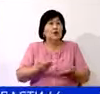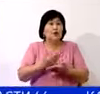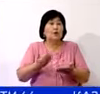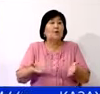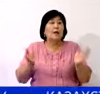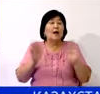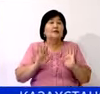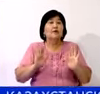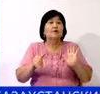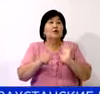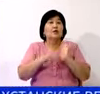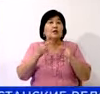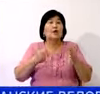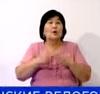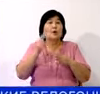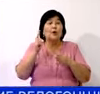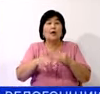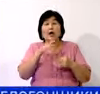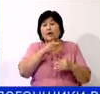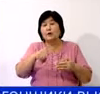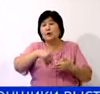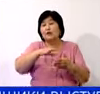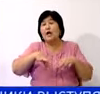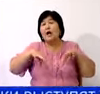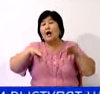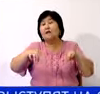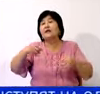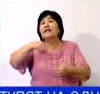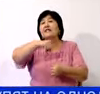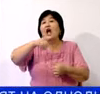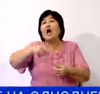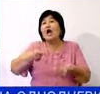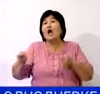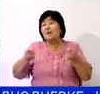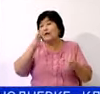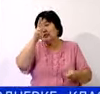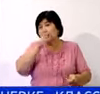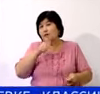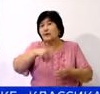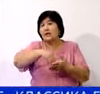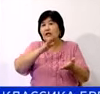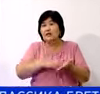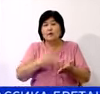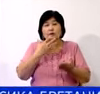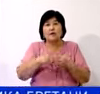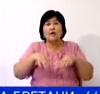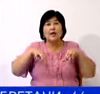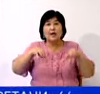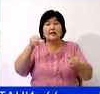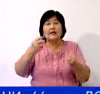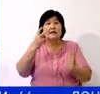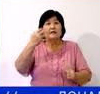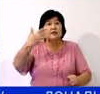осталось всего 6 дней до конца срока регистрации автомобиля из армении за три месяца зарегистрировали своих железных коней